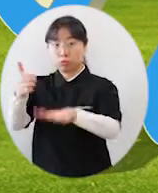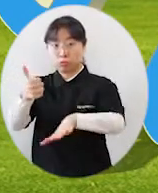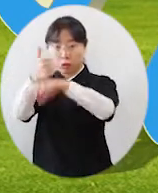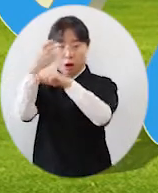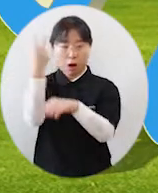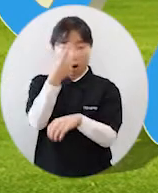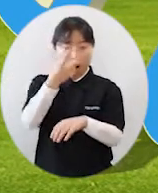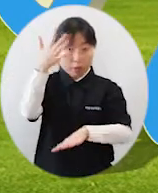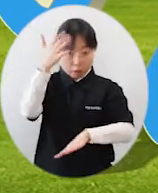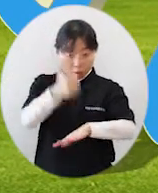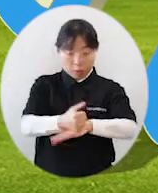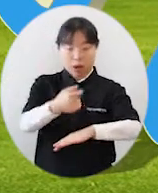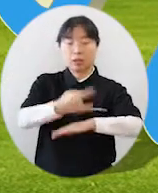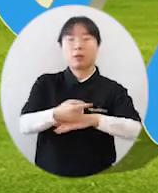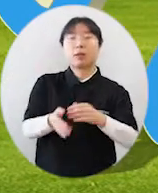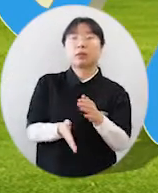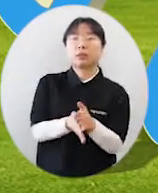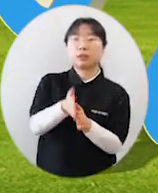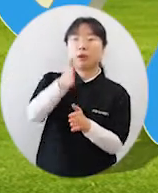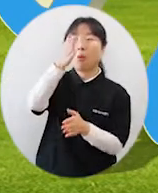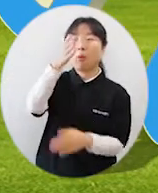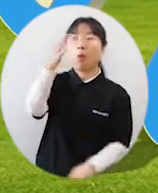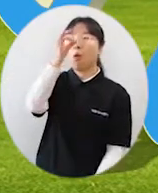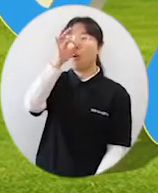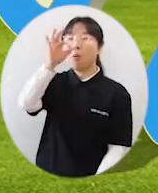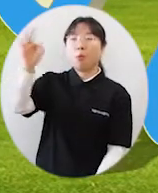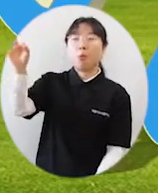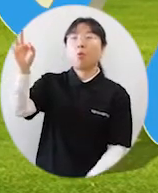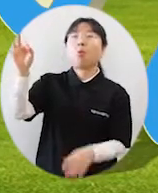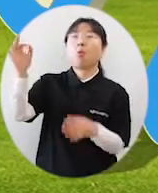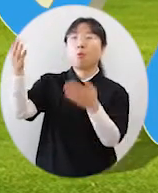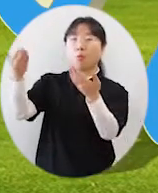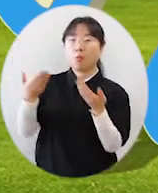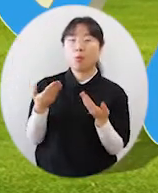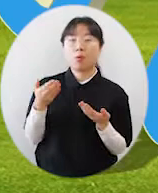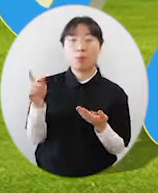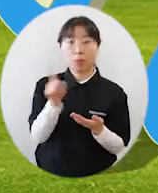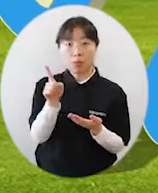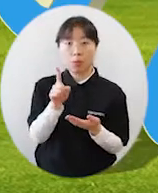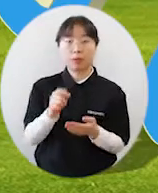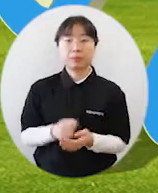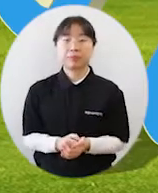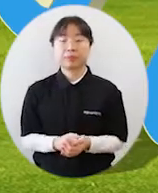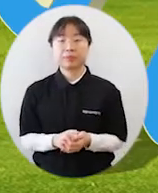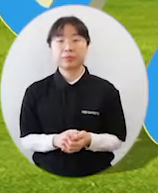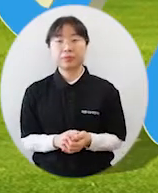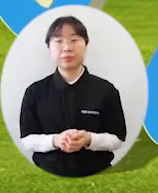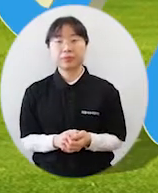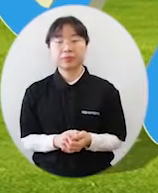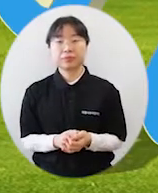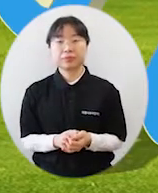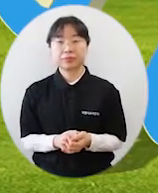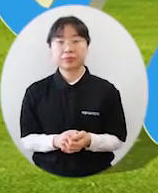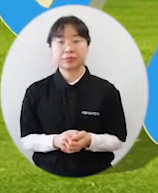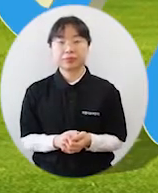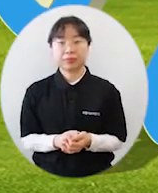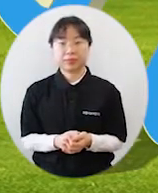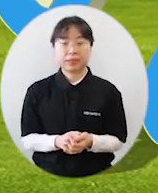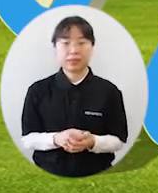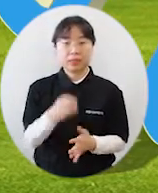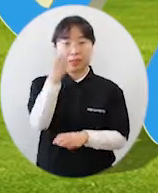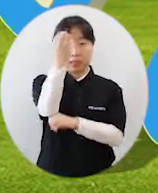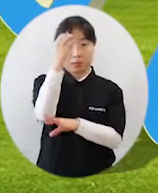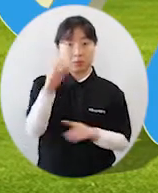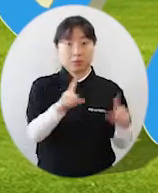기초생활보장 분야 평가에서 3년 연속 우수 지자체로 선정되는 영광을 안았습니다 외형 씨는 이번 평가에서